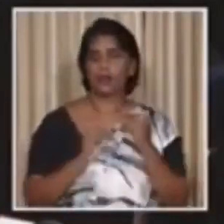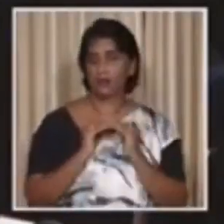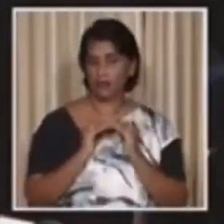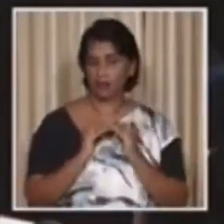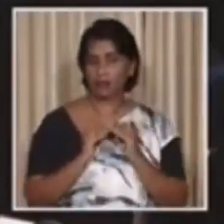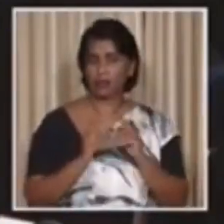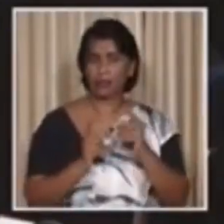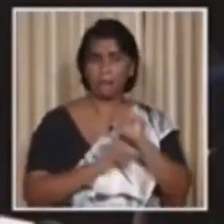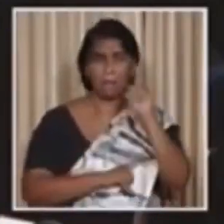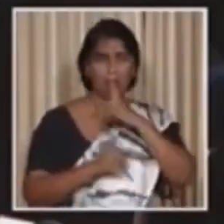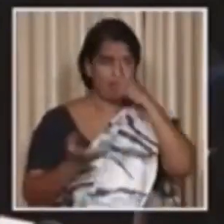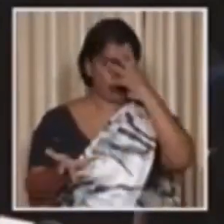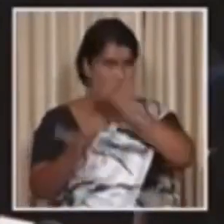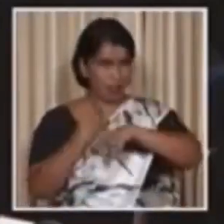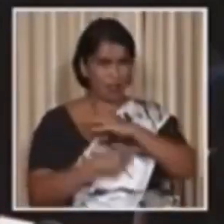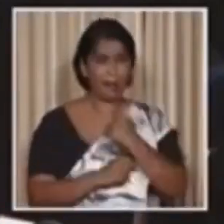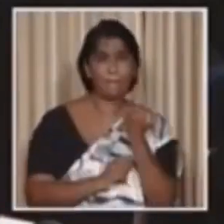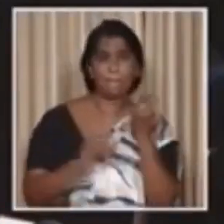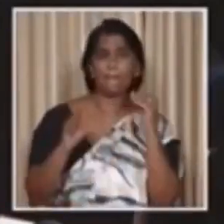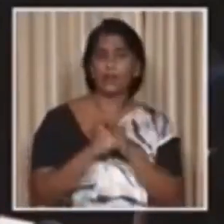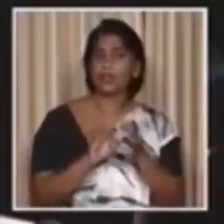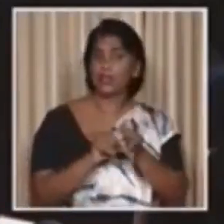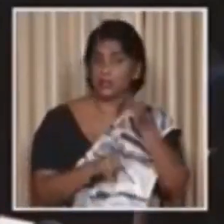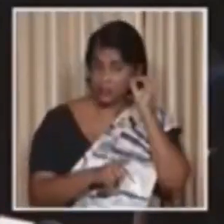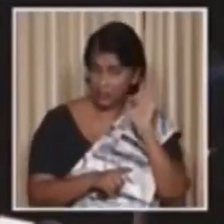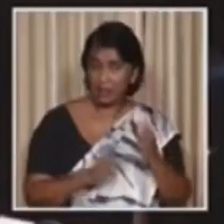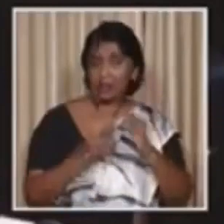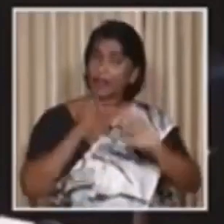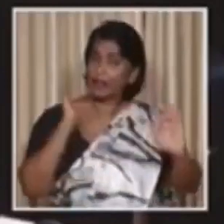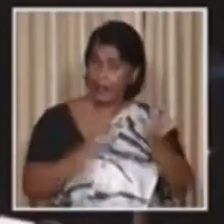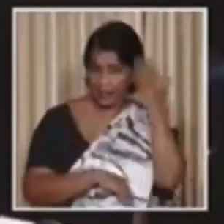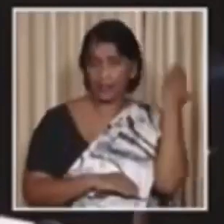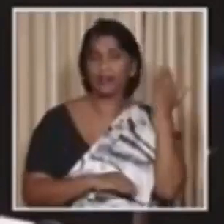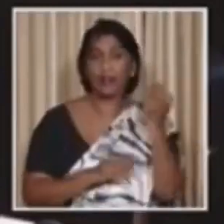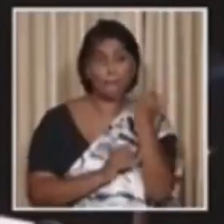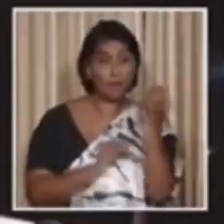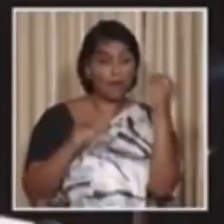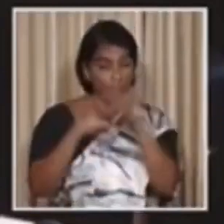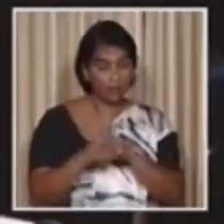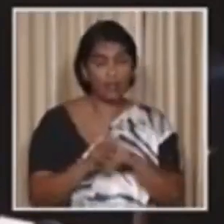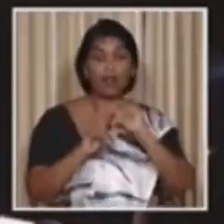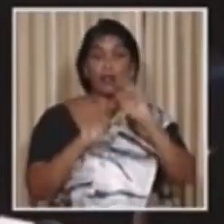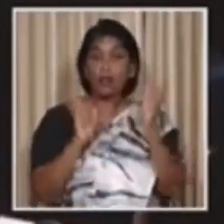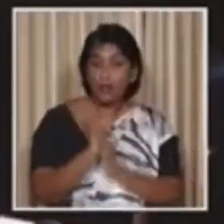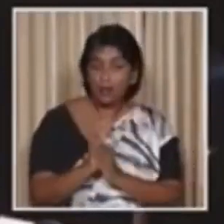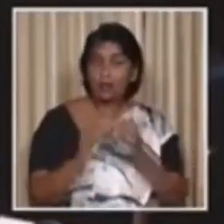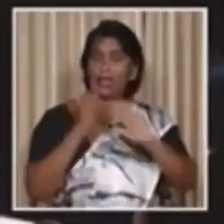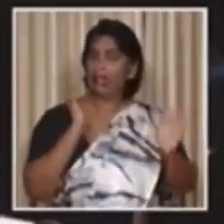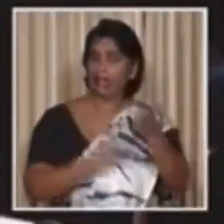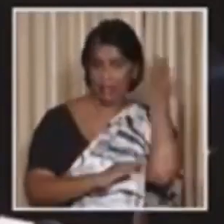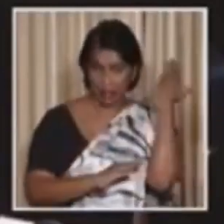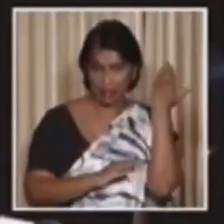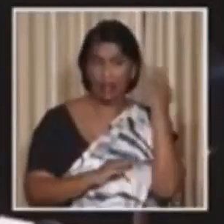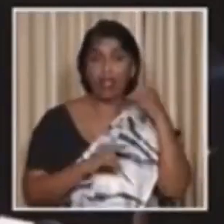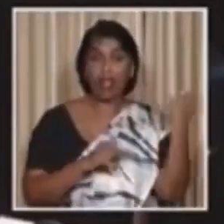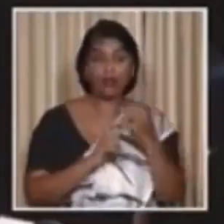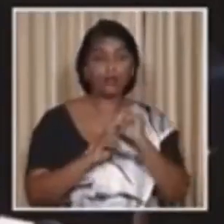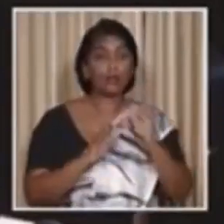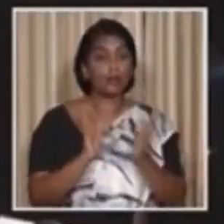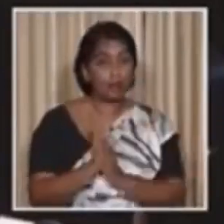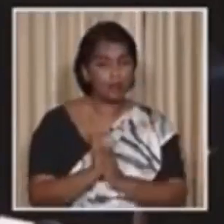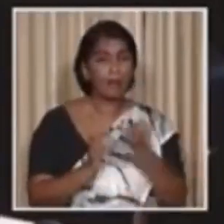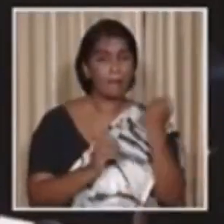විකෘති පාර්ලිමේන්තුවක් තියෙනවා. බලයටපත් ජනාධිපතිවරයා ගෙදර යවලා තියෙනවා. බලයට ගෙනකොට කියපු අගමැතිවරයා ගෙදර ගිහිල්ලා තියෙනවා. අලුත්